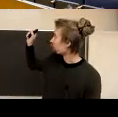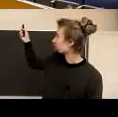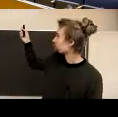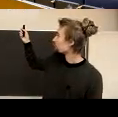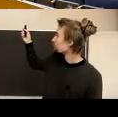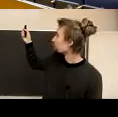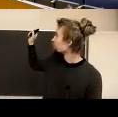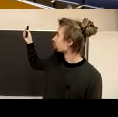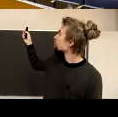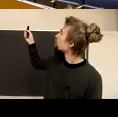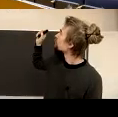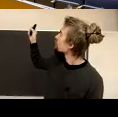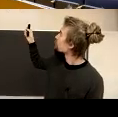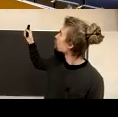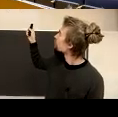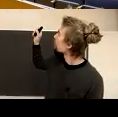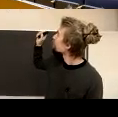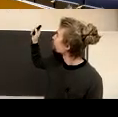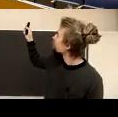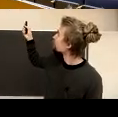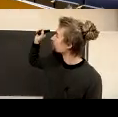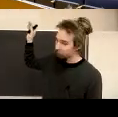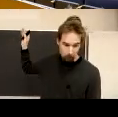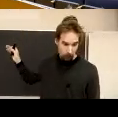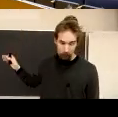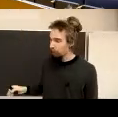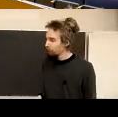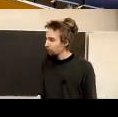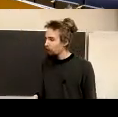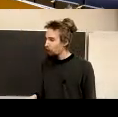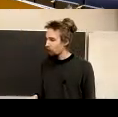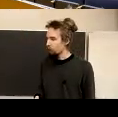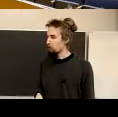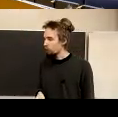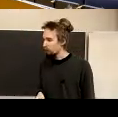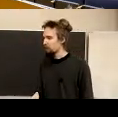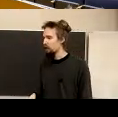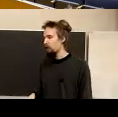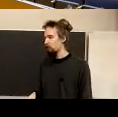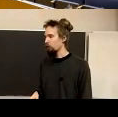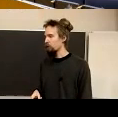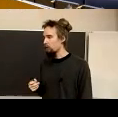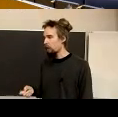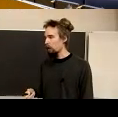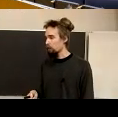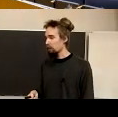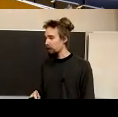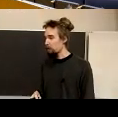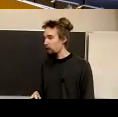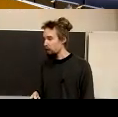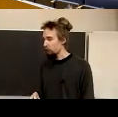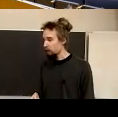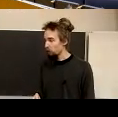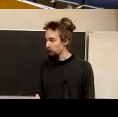Näissä kans laadullisissa tutkimuksissa terapiapotilaista, niin näissä on tätä arvojen muistamisen ja arvoyhteyden palautumisen